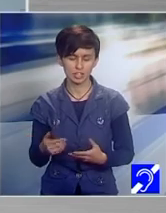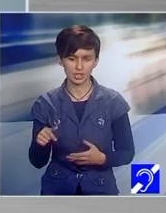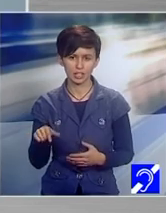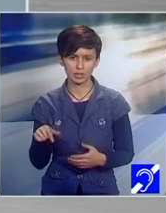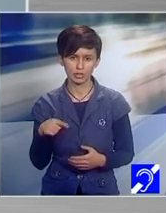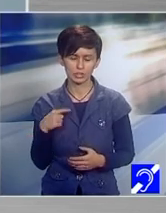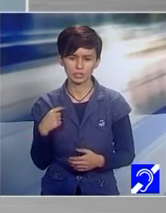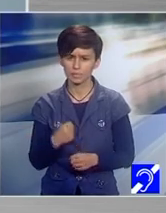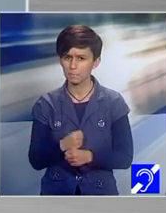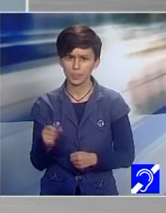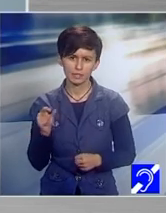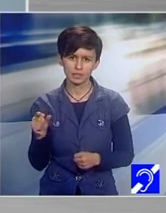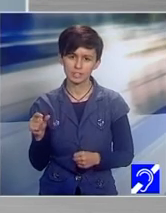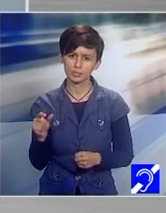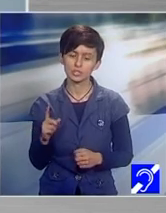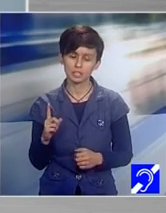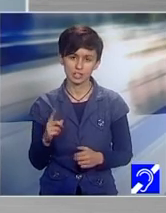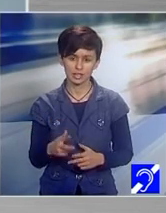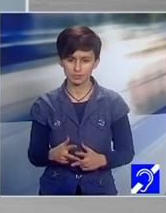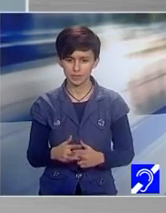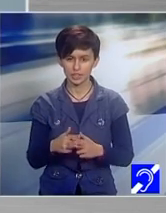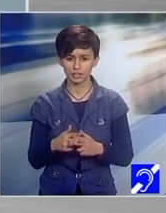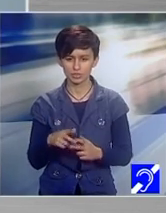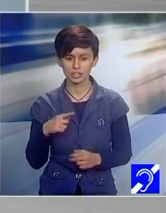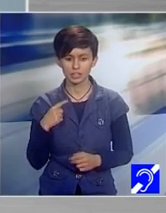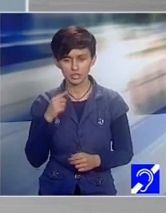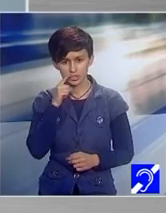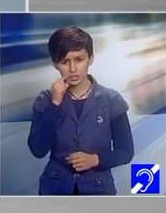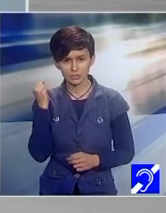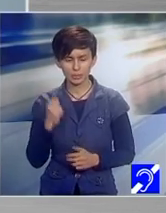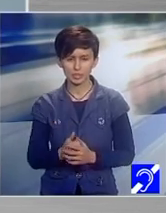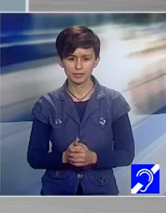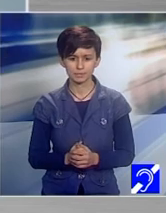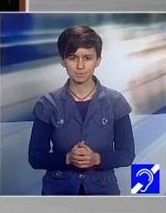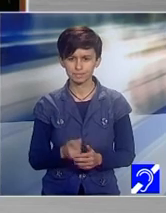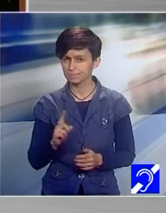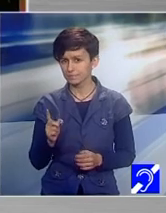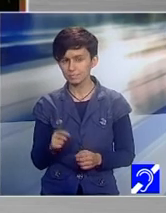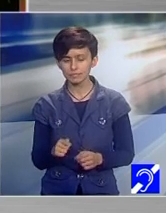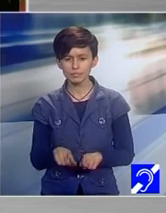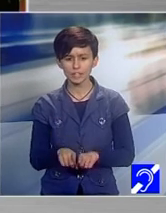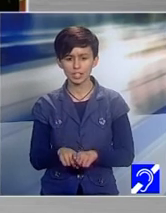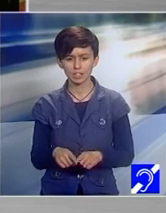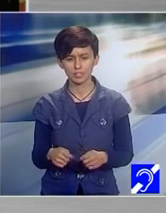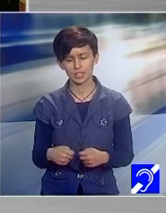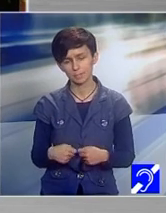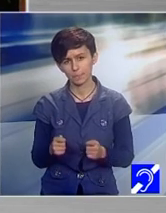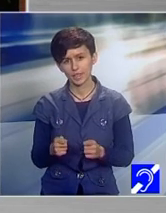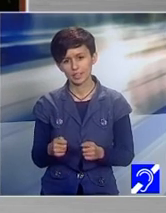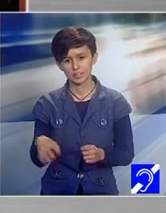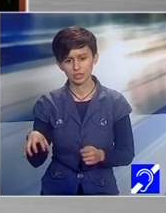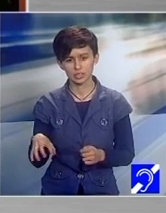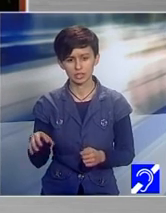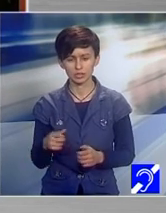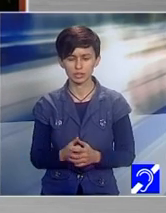îi ajută. Sunt oameni. Da. Nu peste tot, din păcate, sunt chiar astfel peste de cazuri. Chiar nu se